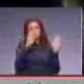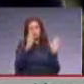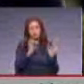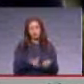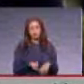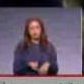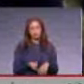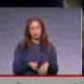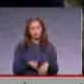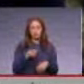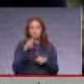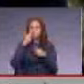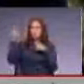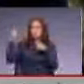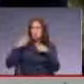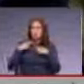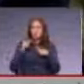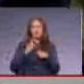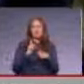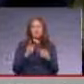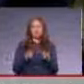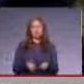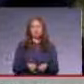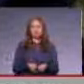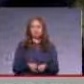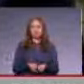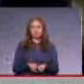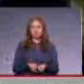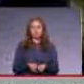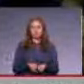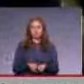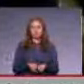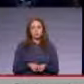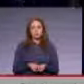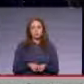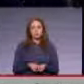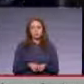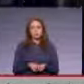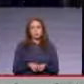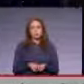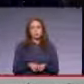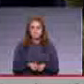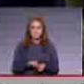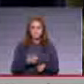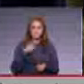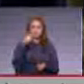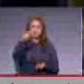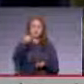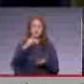و ولحمه ضاني. لا ضاني لا، بتلو